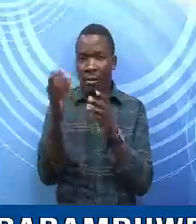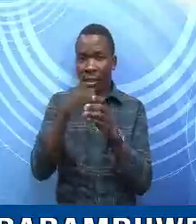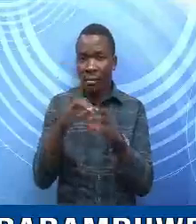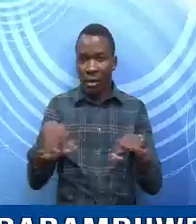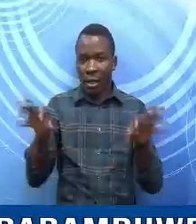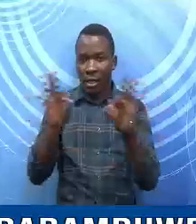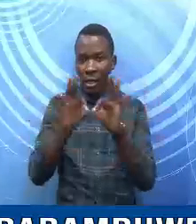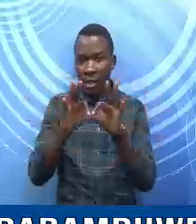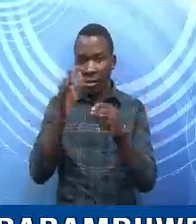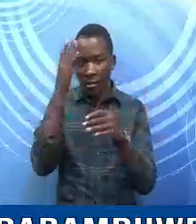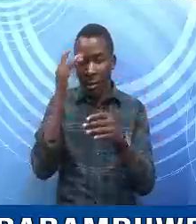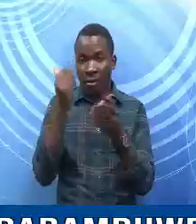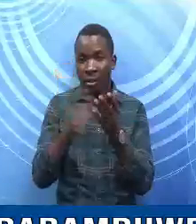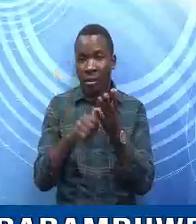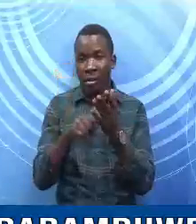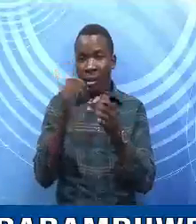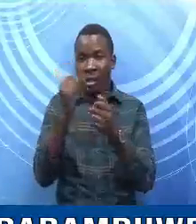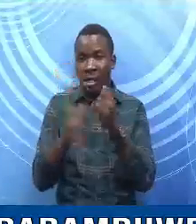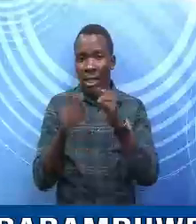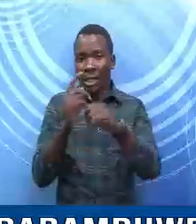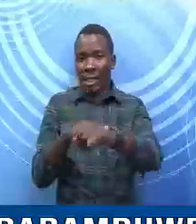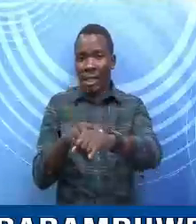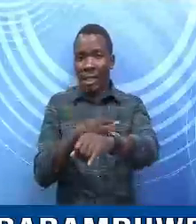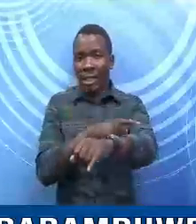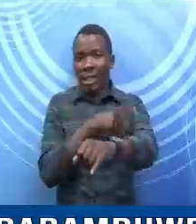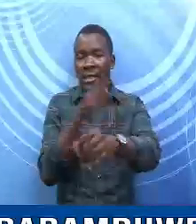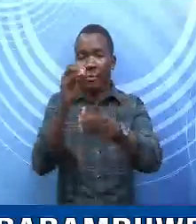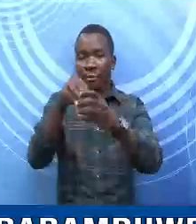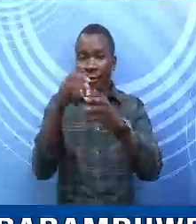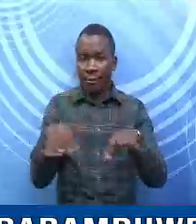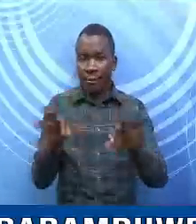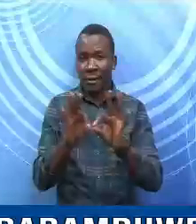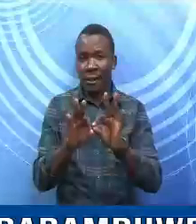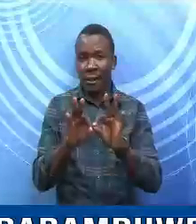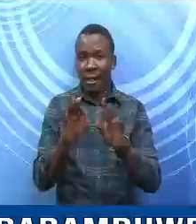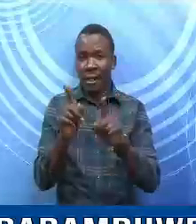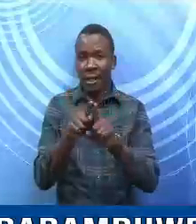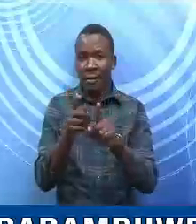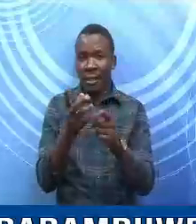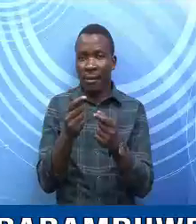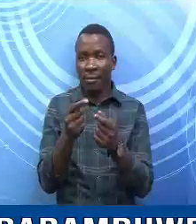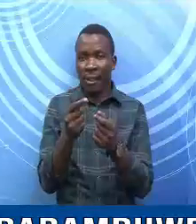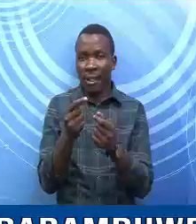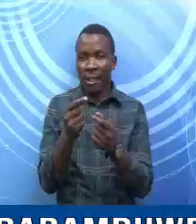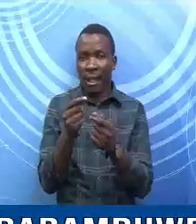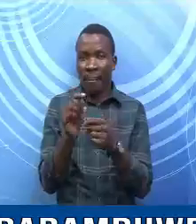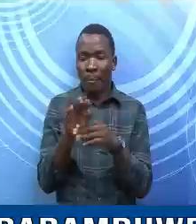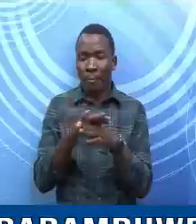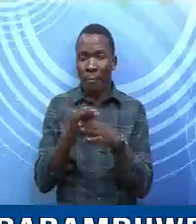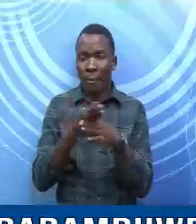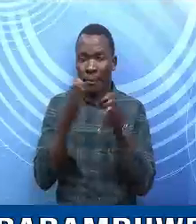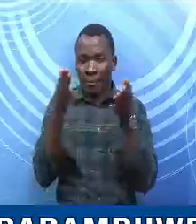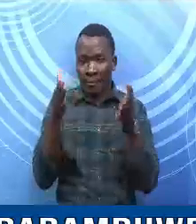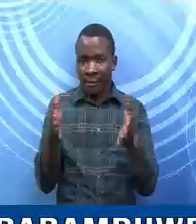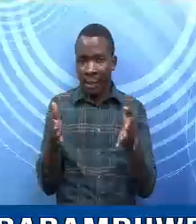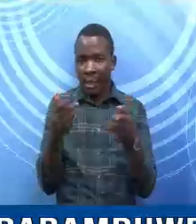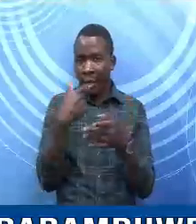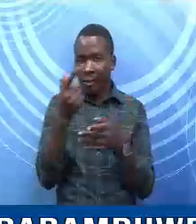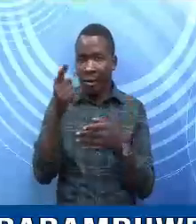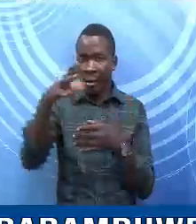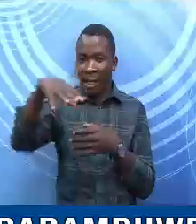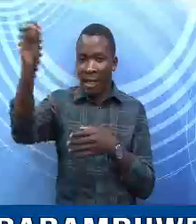barakizi, n'iyo nzira hari yarubatswe kandi n'amafaranga na rwiyemezamirimo bavuga ko yagiye akaza